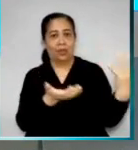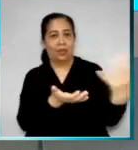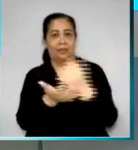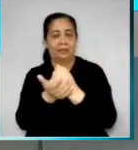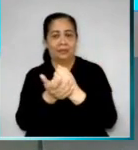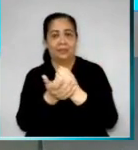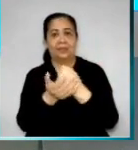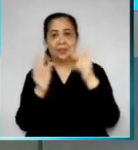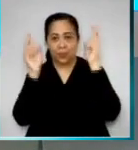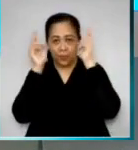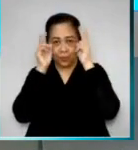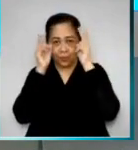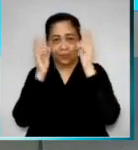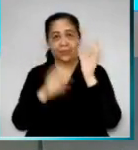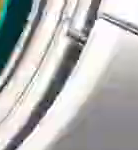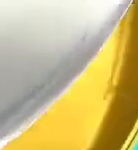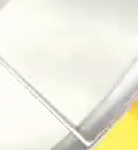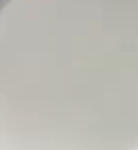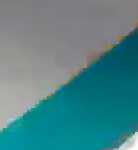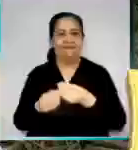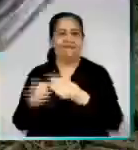ibinigay. May report si Von Aquino.